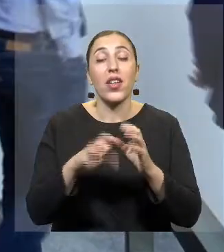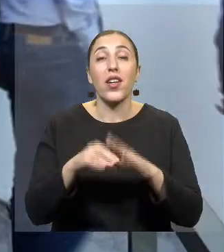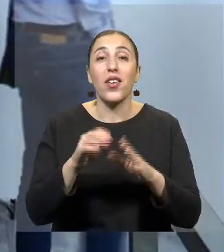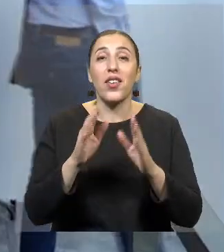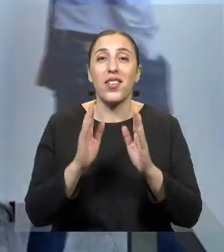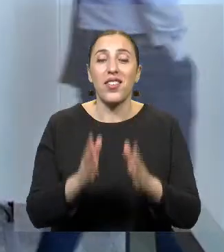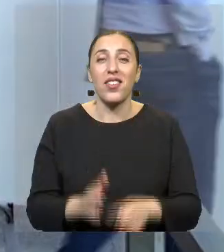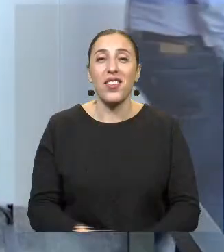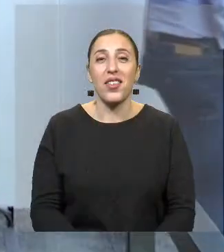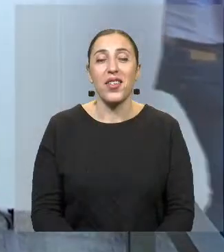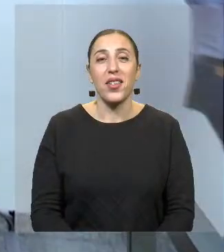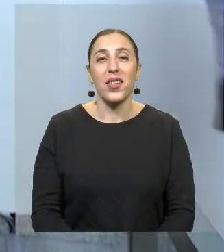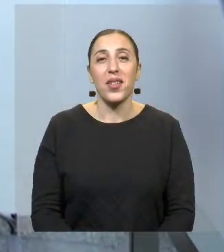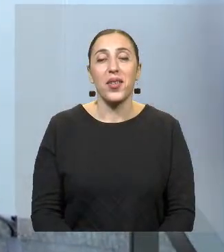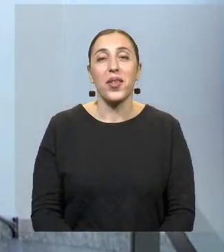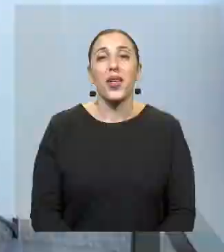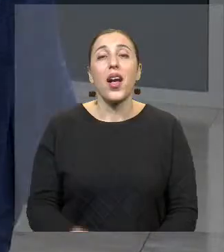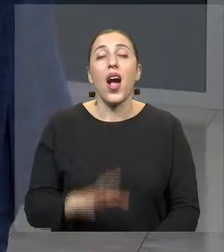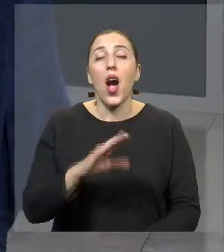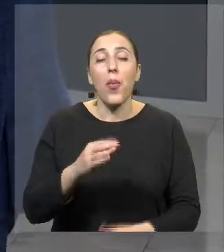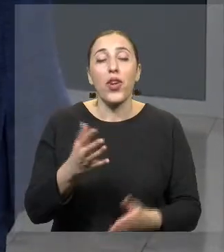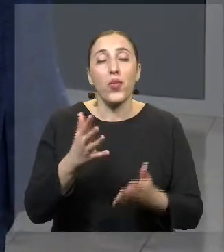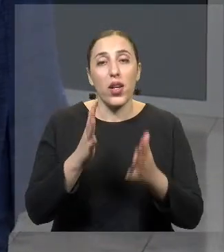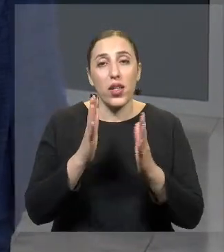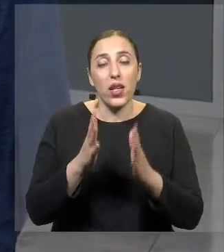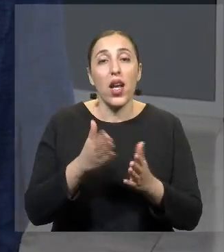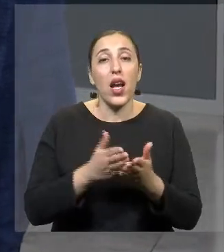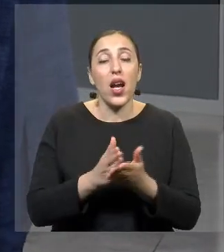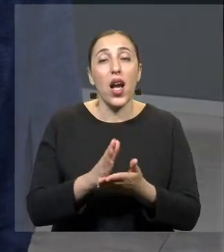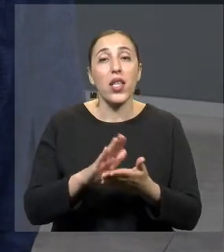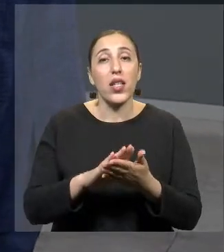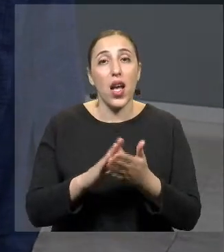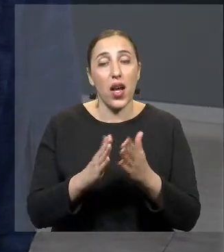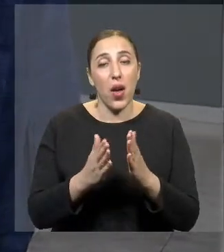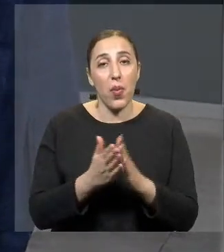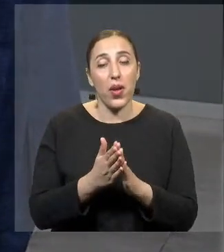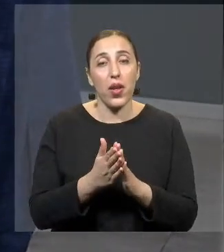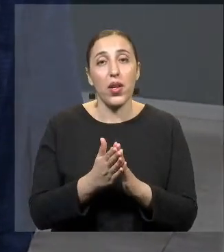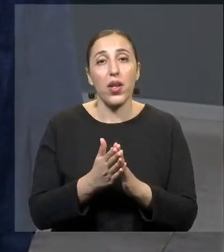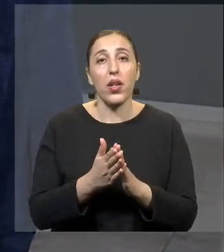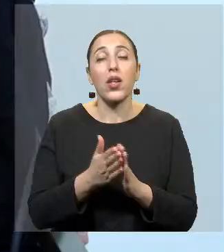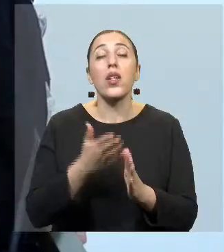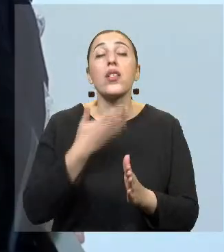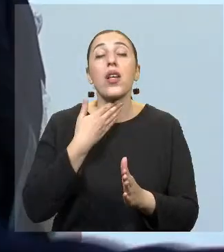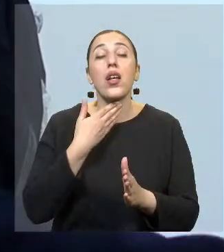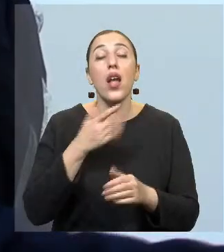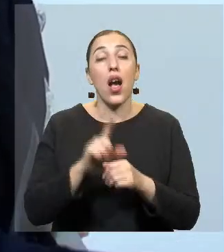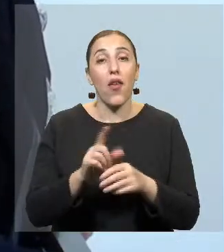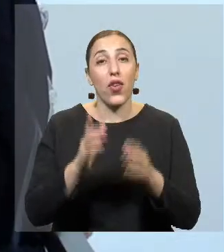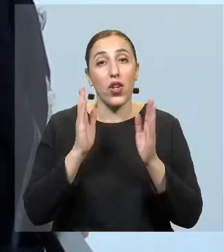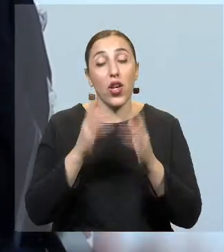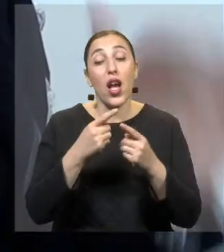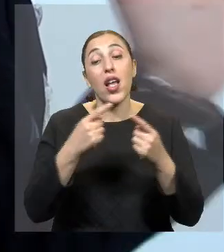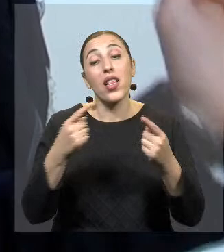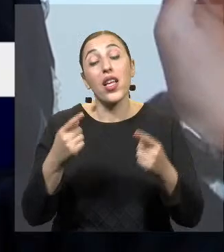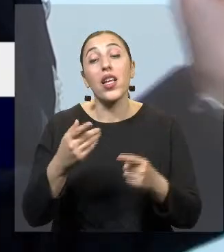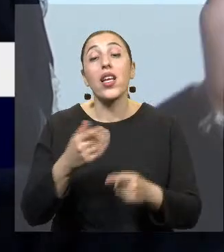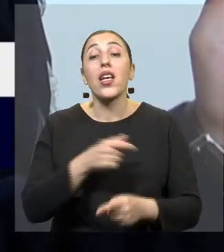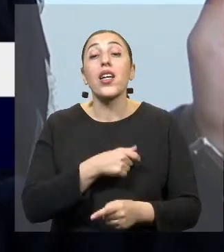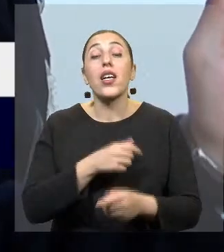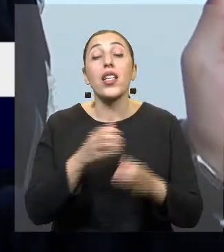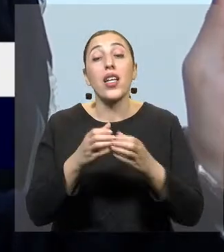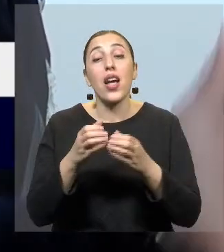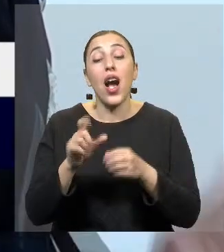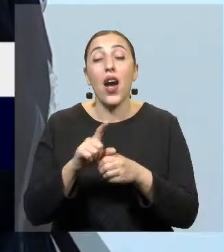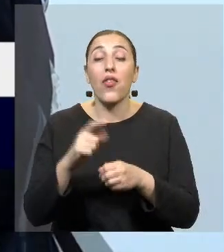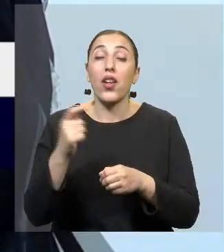տասին պարս կլինի ամեն, ինչ հեմ ուզում որոլ բան հետա։ Կայակացիական պայմնագիրը ամնաշատ ձայներն աստացել, մյուս կաղակական ուժերի համումատ ահրելի